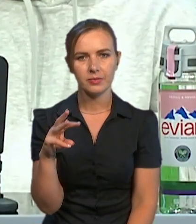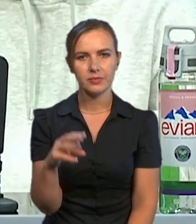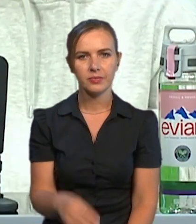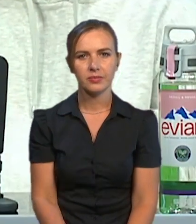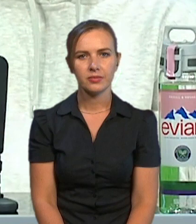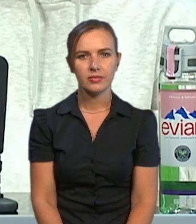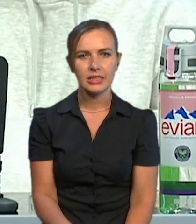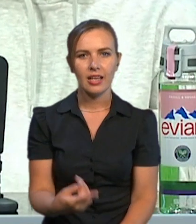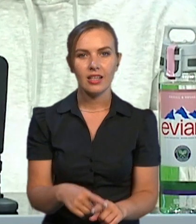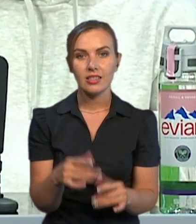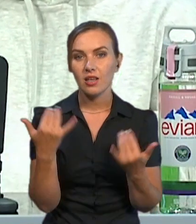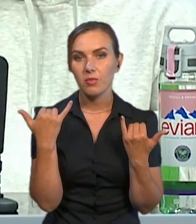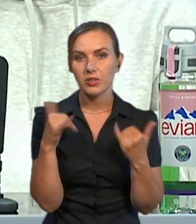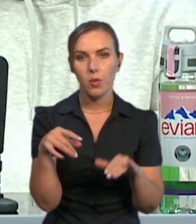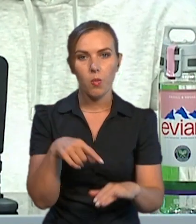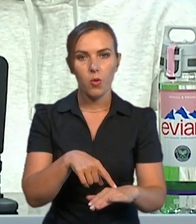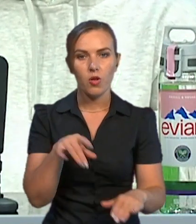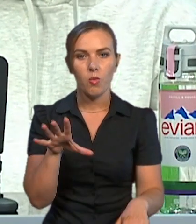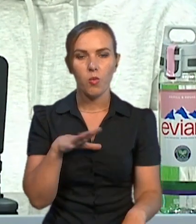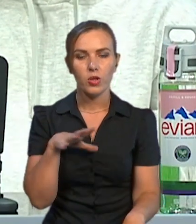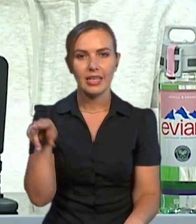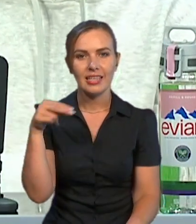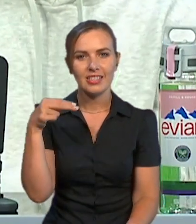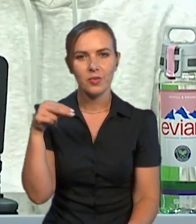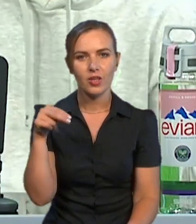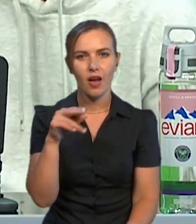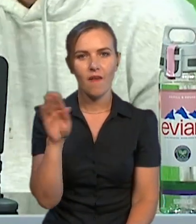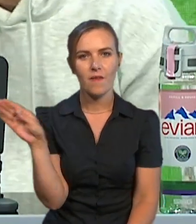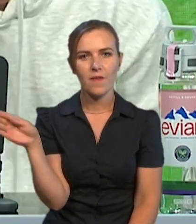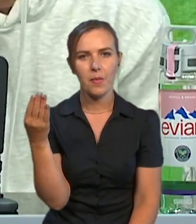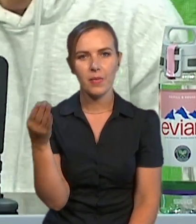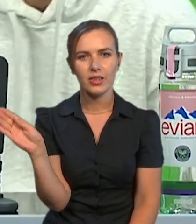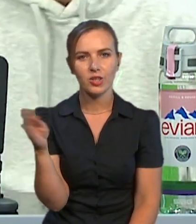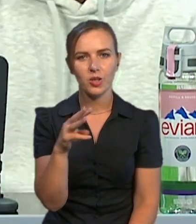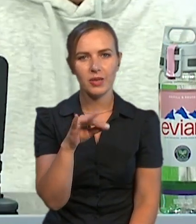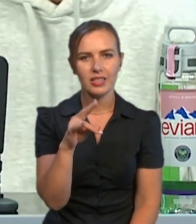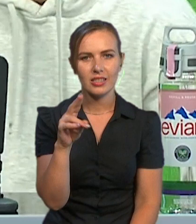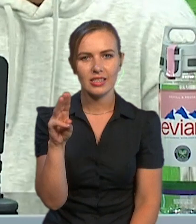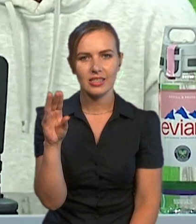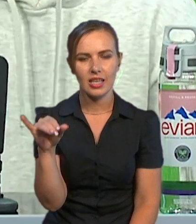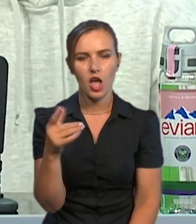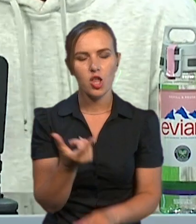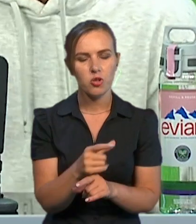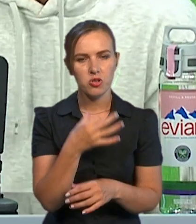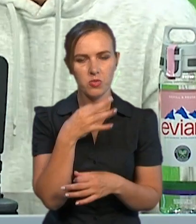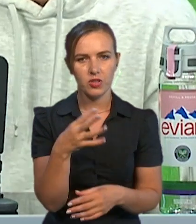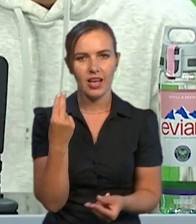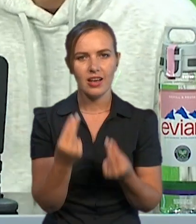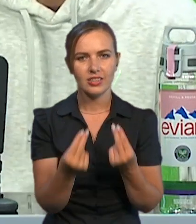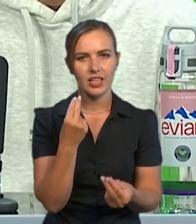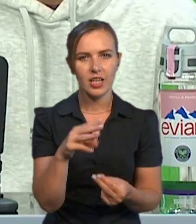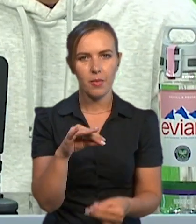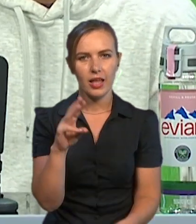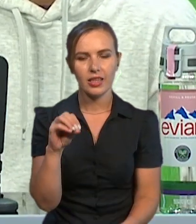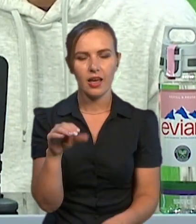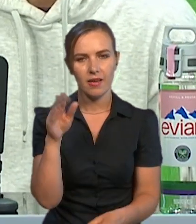Це приголомшливе почуття бути чемпіонкою Вімблдону у міксті. Мені дуже сподобалося грати з Мате. Він